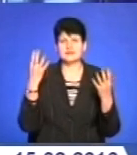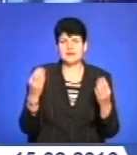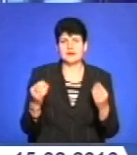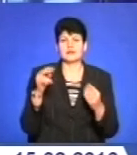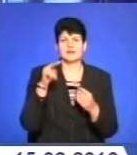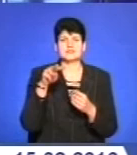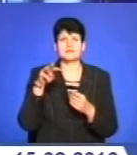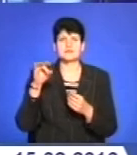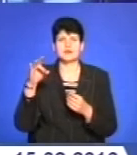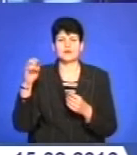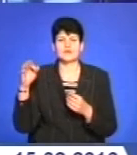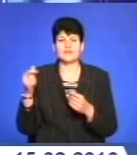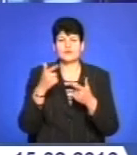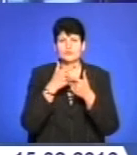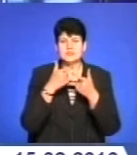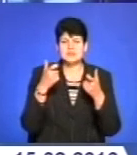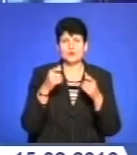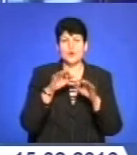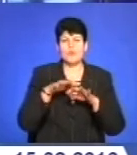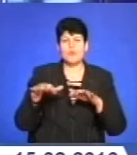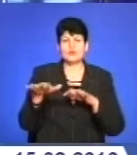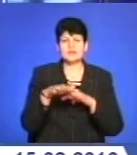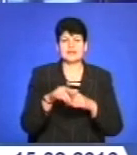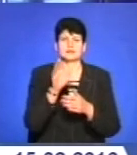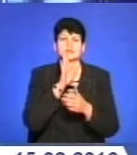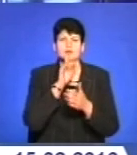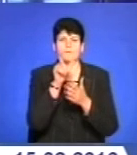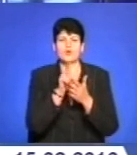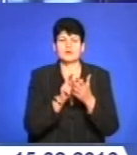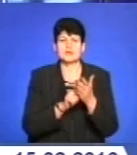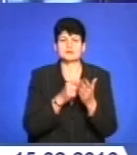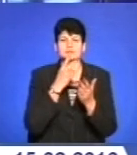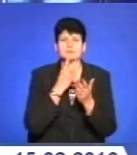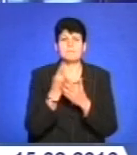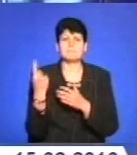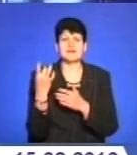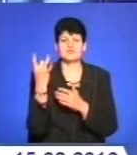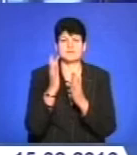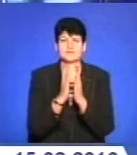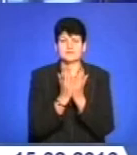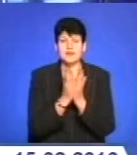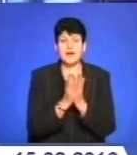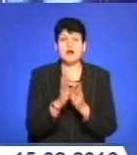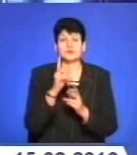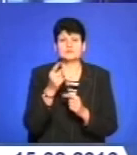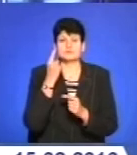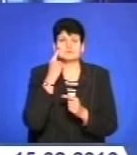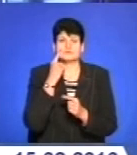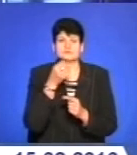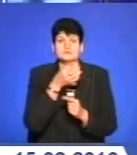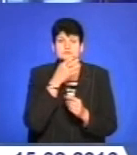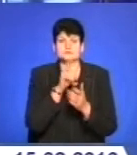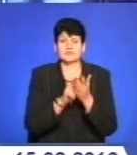Миргородської. В інформаційному просторі Лариса Миргородська як поетеса з книгою дебютує вперше, але для поціновувачів поетичного слова